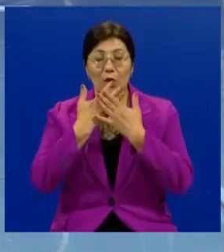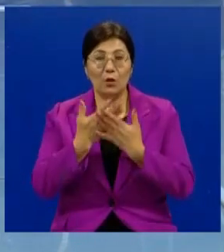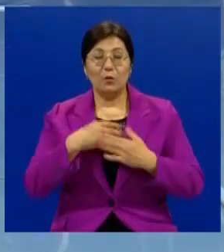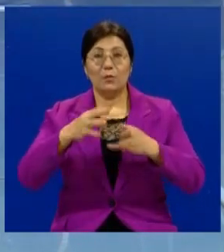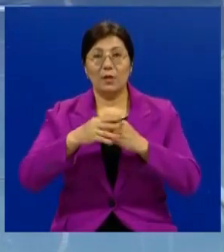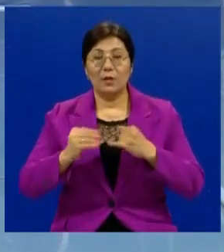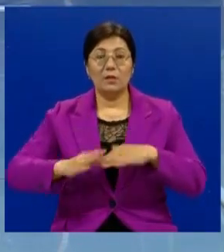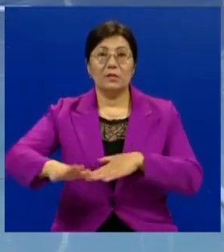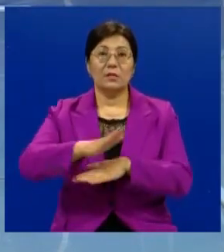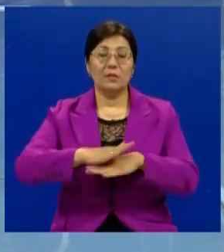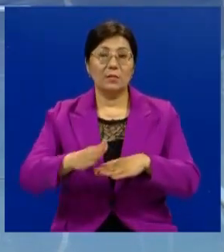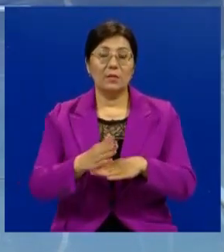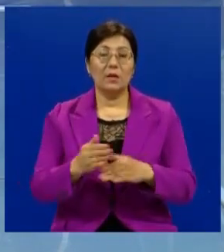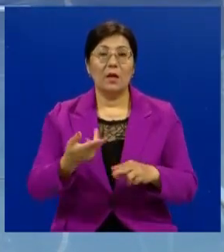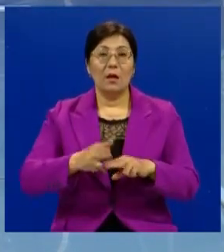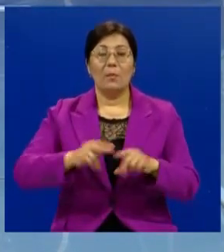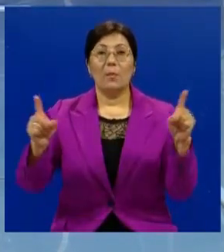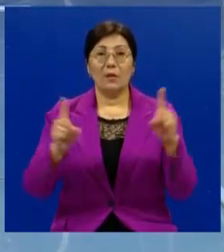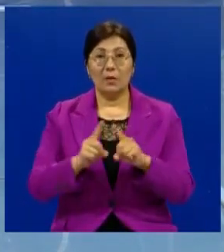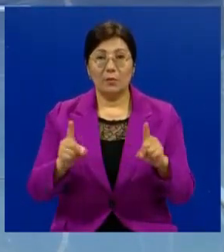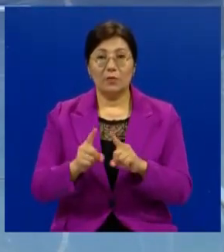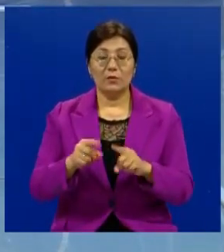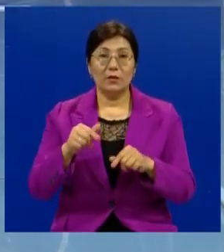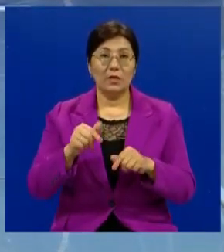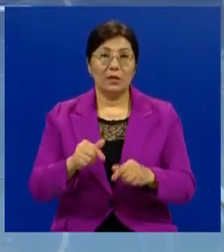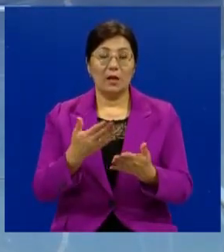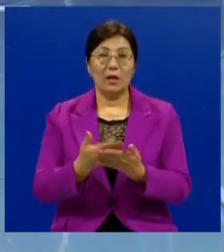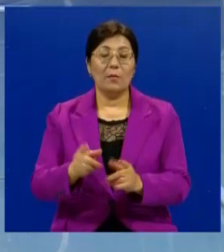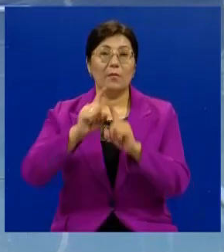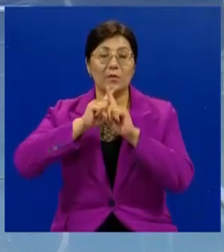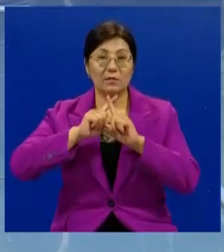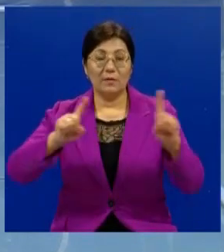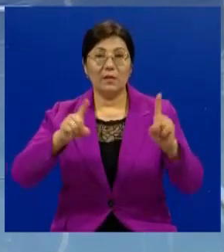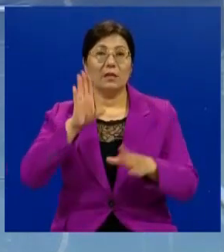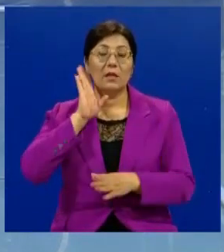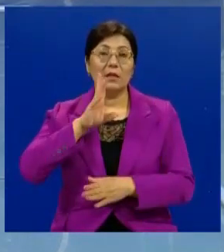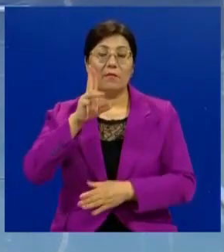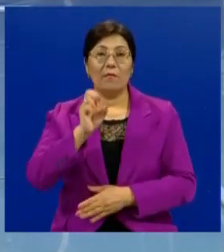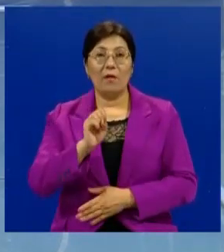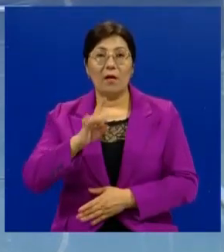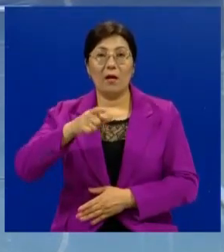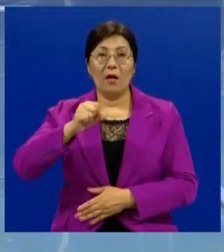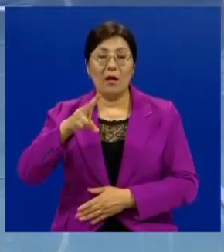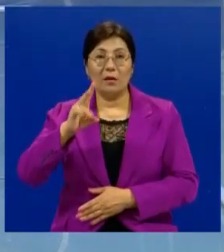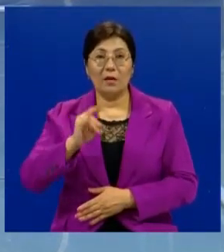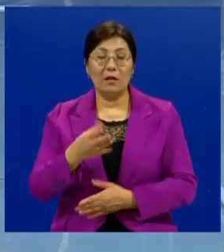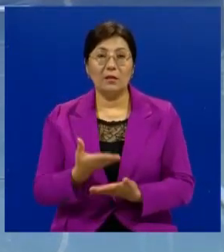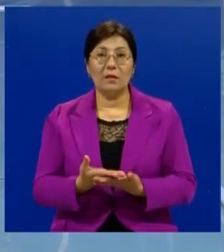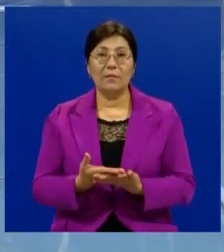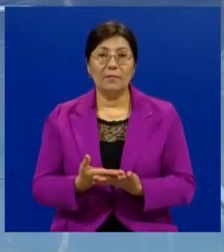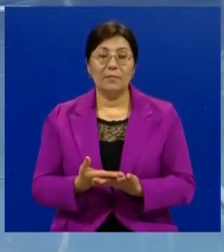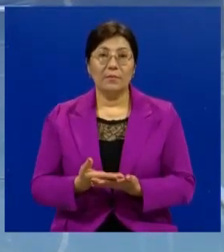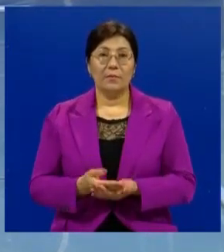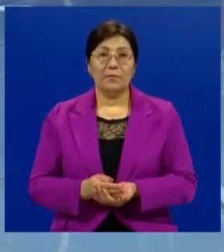земли за то, что там уникальная вода Каргалы, например, хотя холодная,